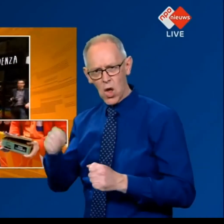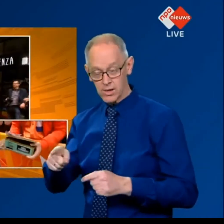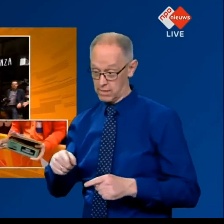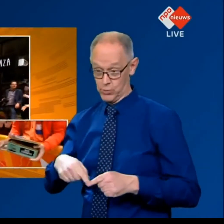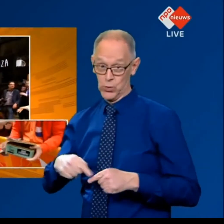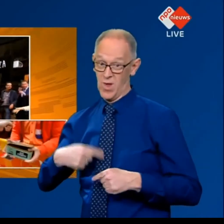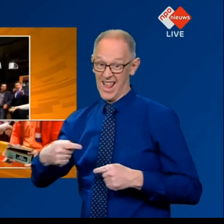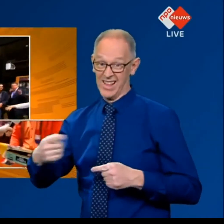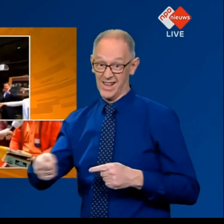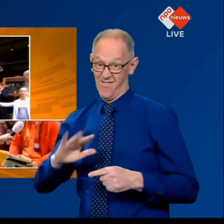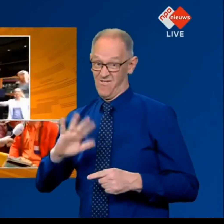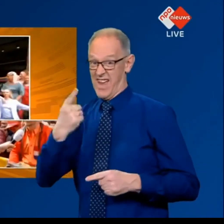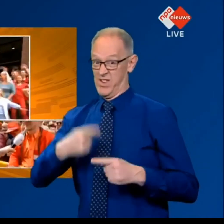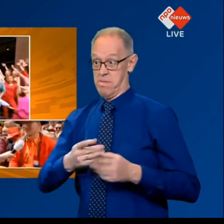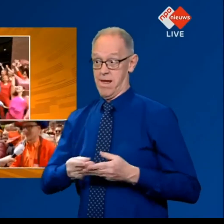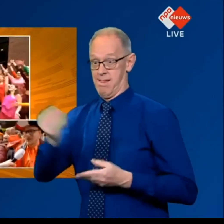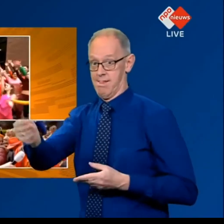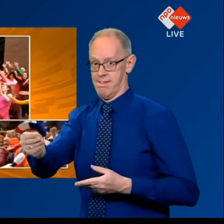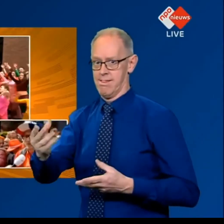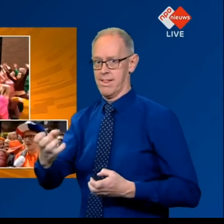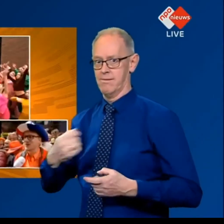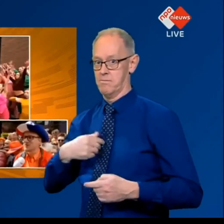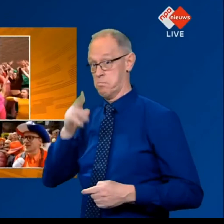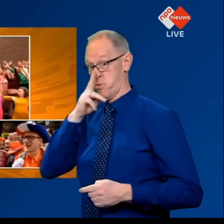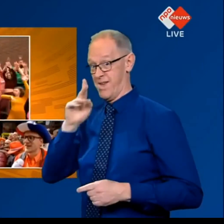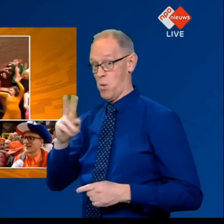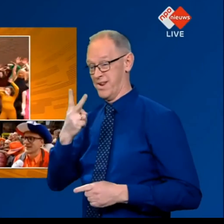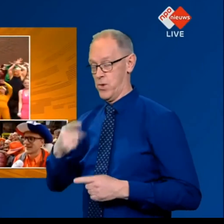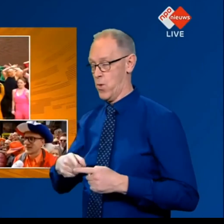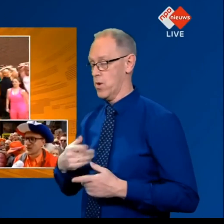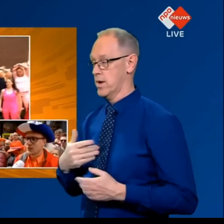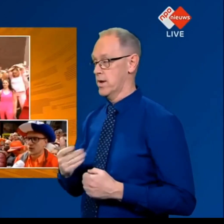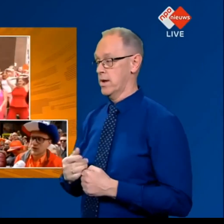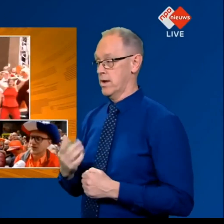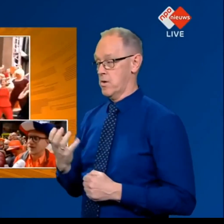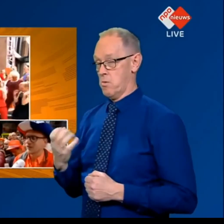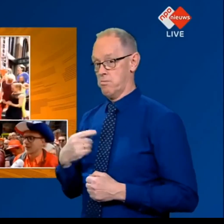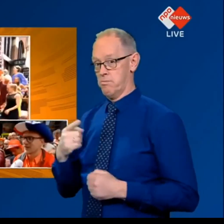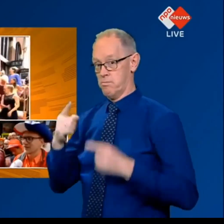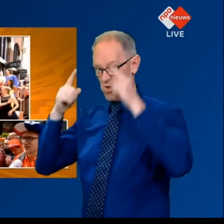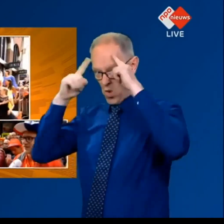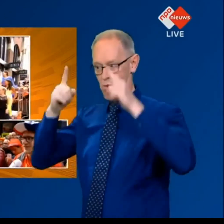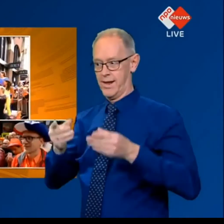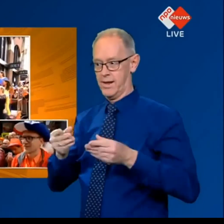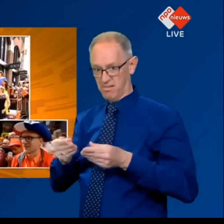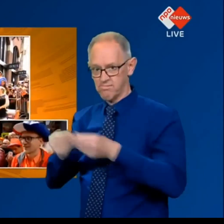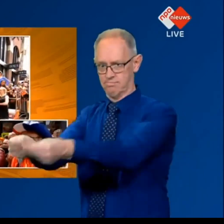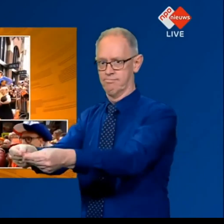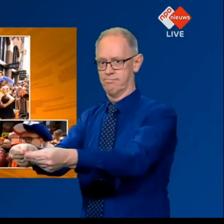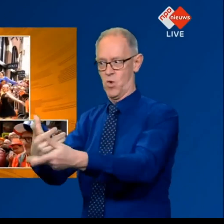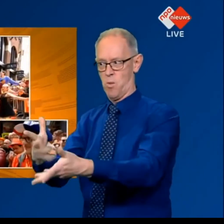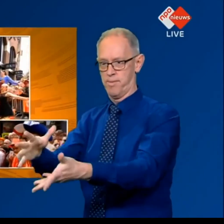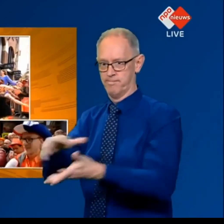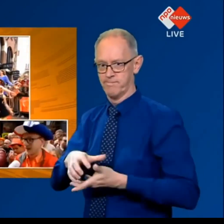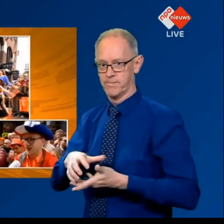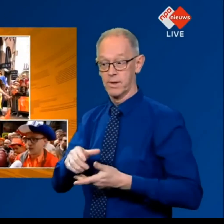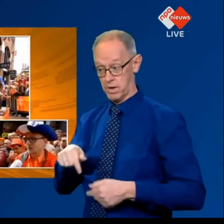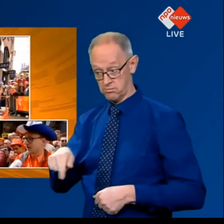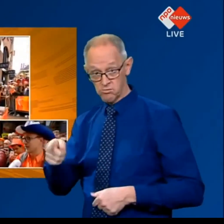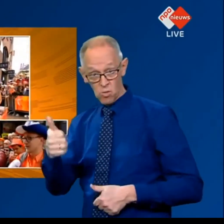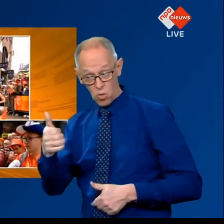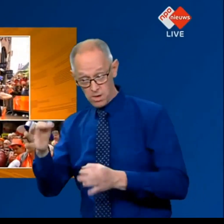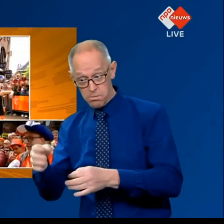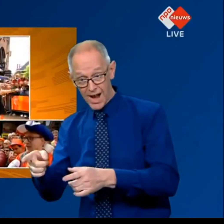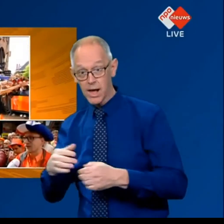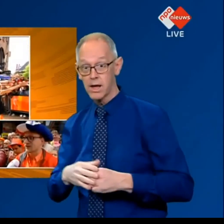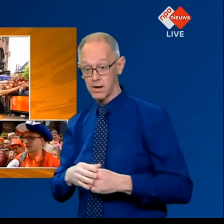jaar. Dat is mijn vijfde keer. Dus we gaan het weer proberen om de koning het aan te bieden. Dus. En weer een goede plek? Ja, volgens